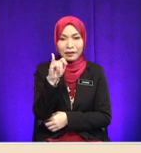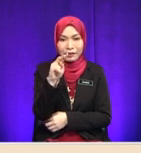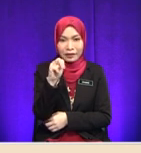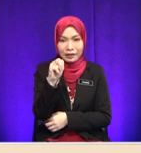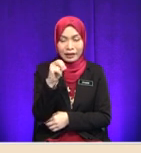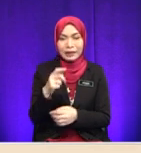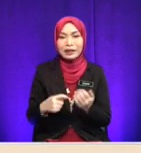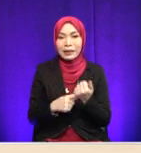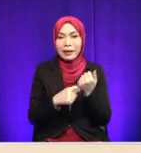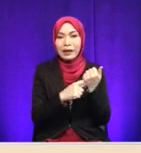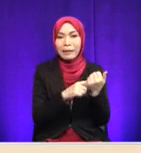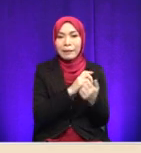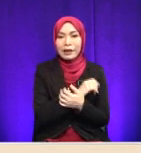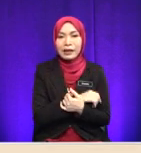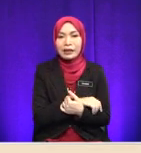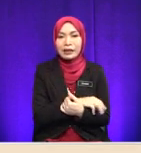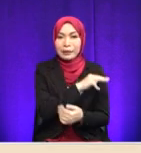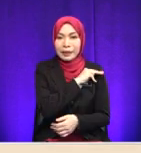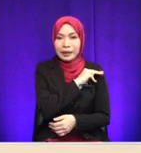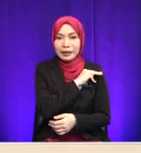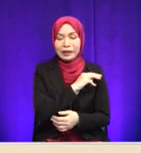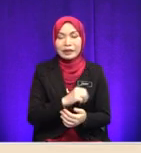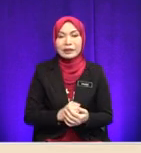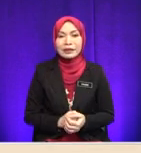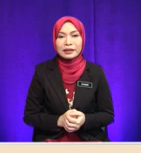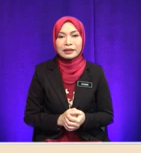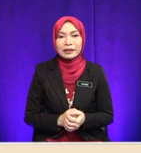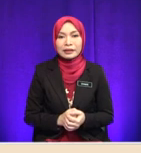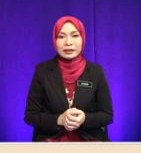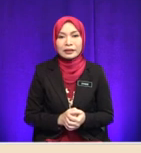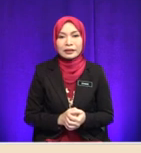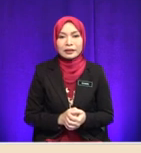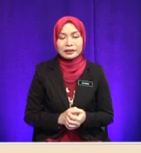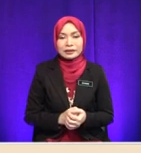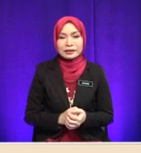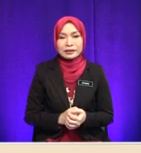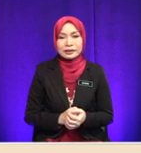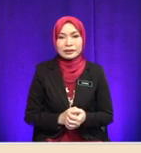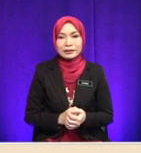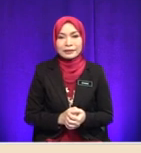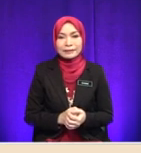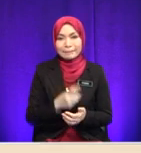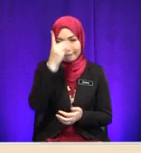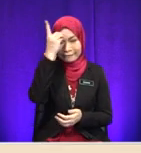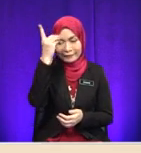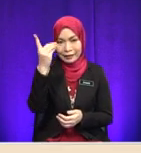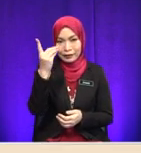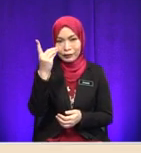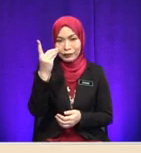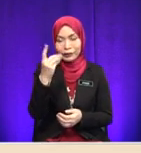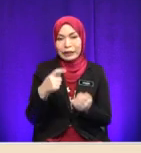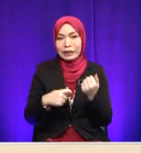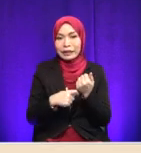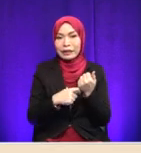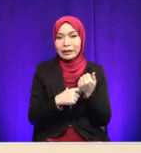Republik Kazakhstan dari 19 hingga 25 Mei 2022. Yang Berhormat Datuk Kamarudin Jaafar, Timbalan Menteri Luar Negeri